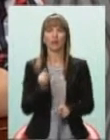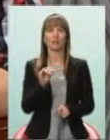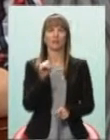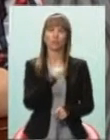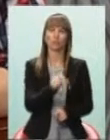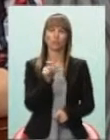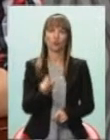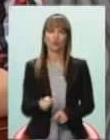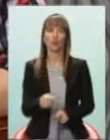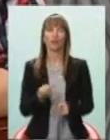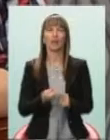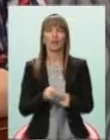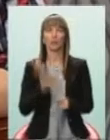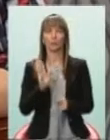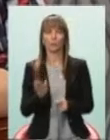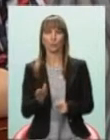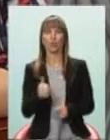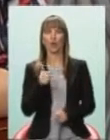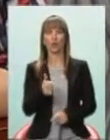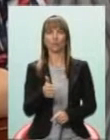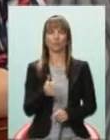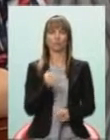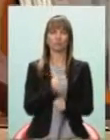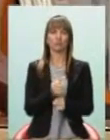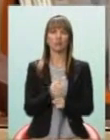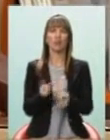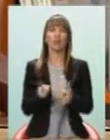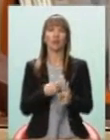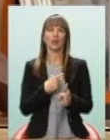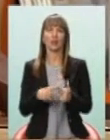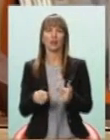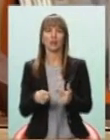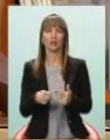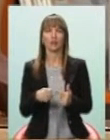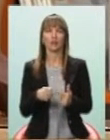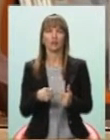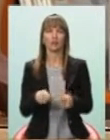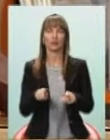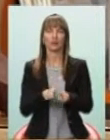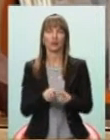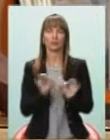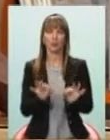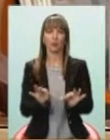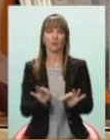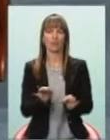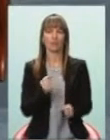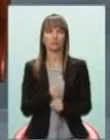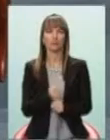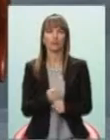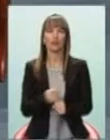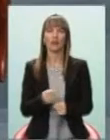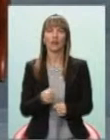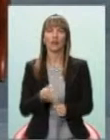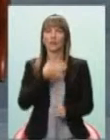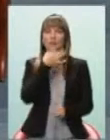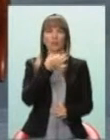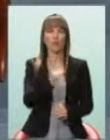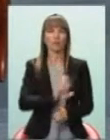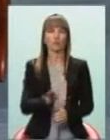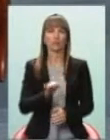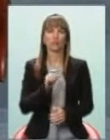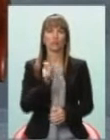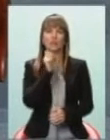Як ти думаєш, це буде дуже добрим вчинком? І дуже гуманним вчинком, тобто не відповідати на це зло. А ще є така цікава